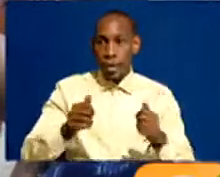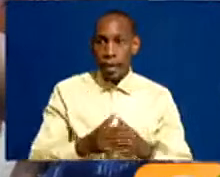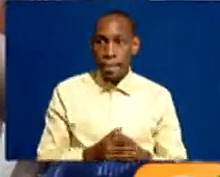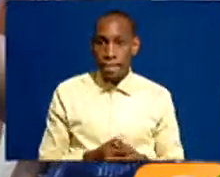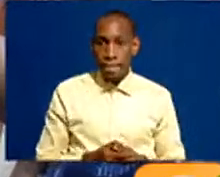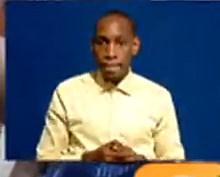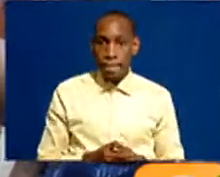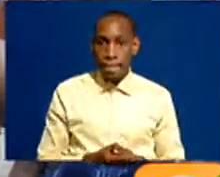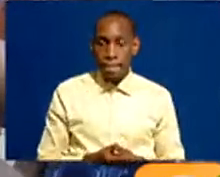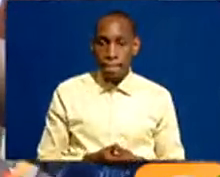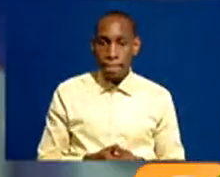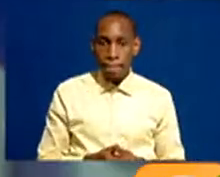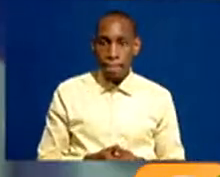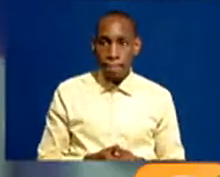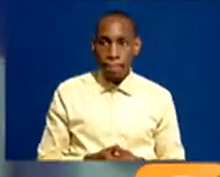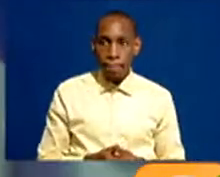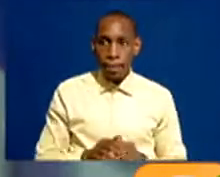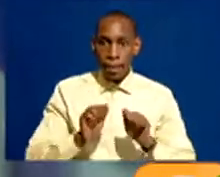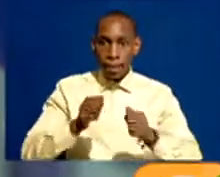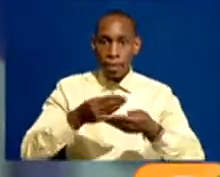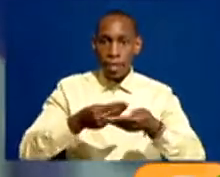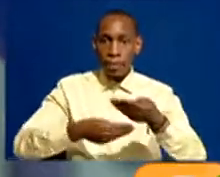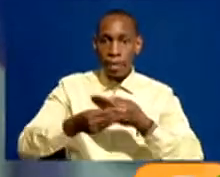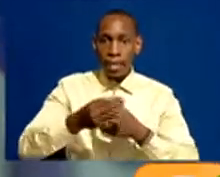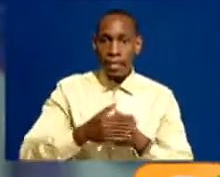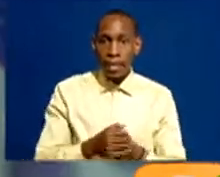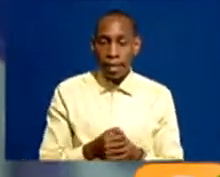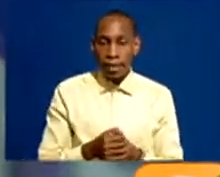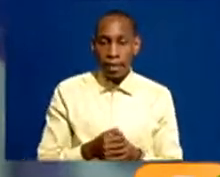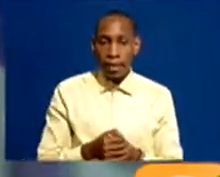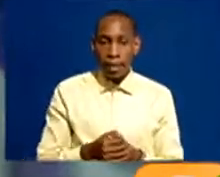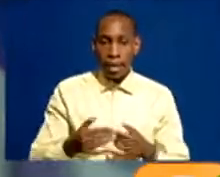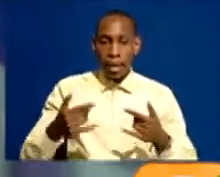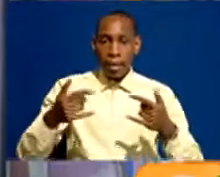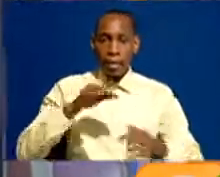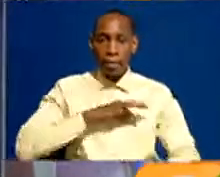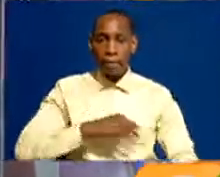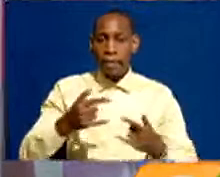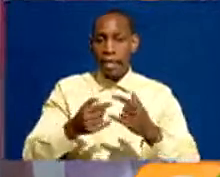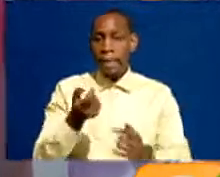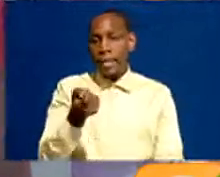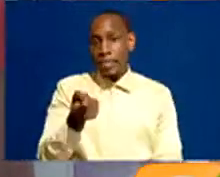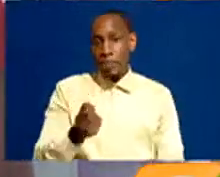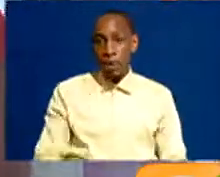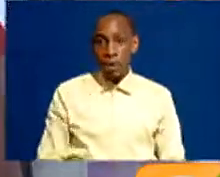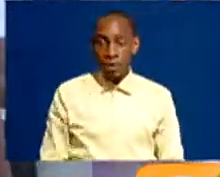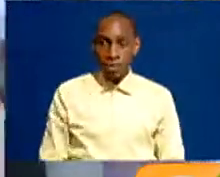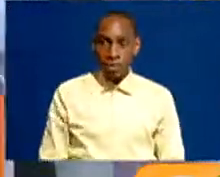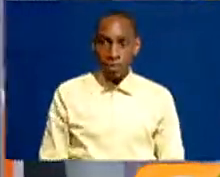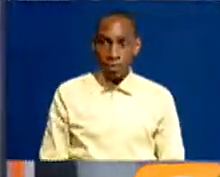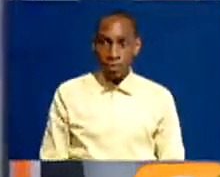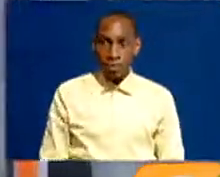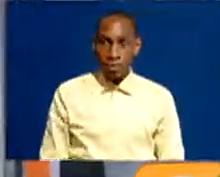mzuri naweza kuuza, naweka profit margin kidogo sana. Manake nataka ku maintain yule customer, sitaki nimpoteze.